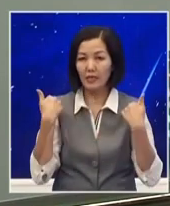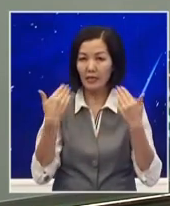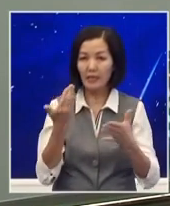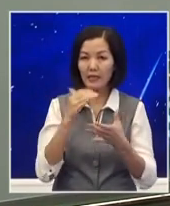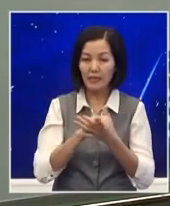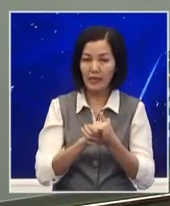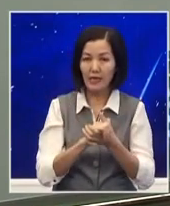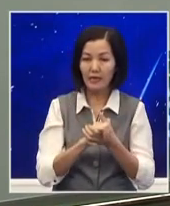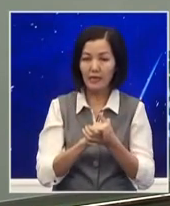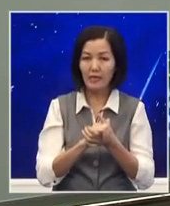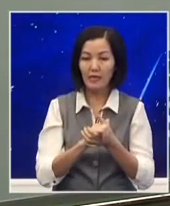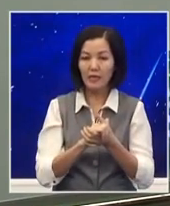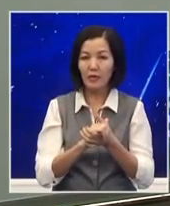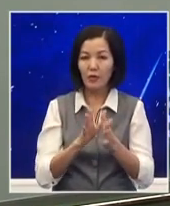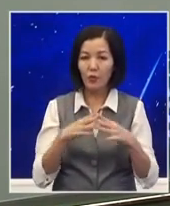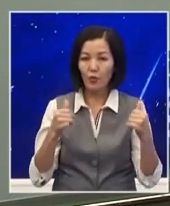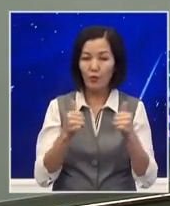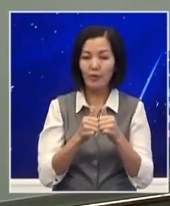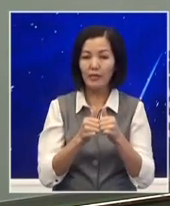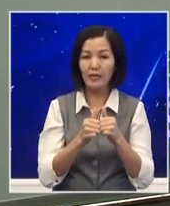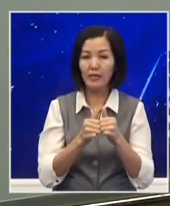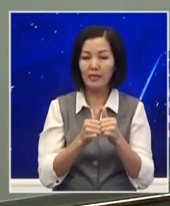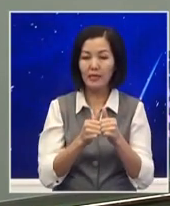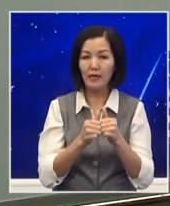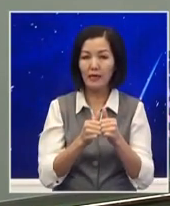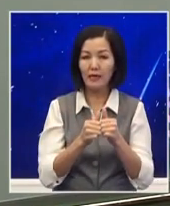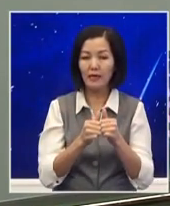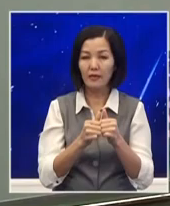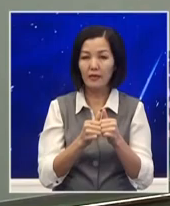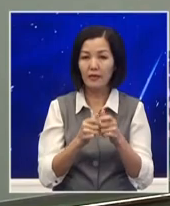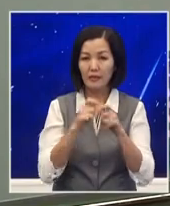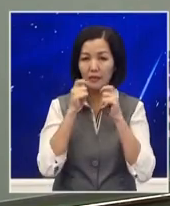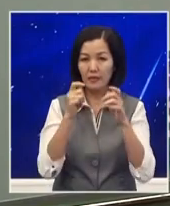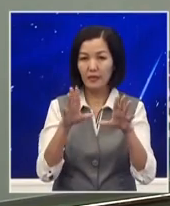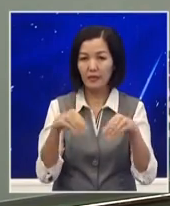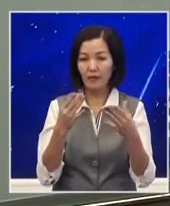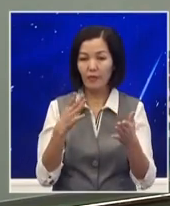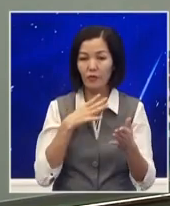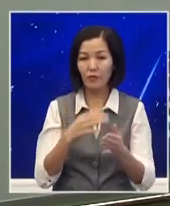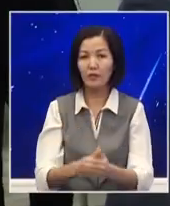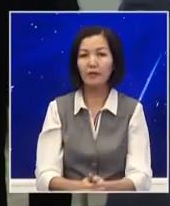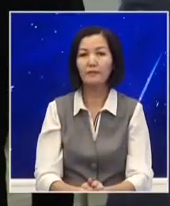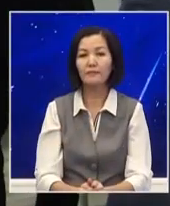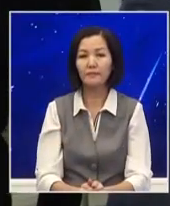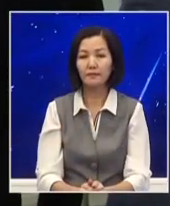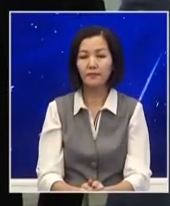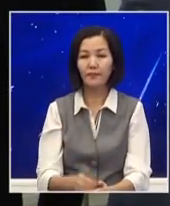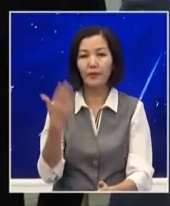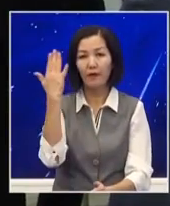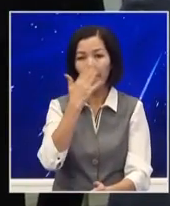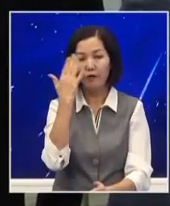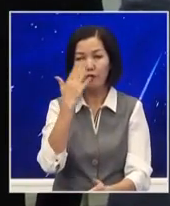жақсы деңгейде көрсете білген жанұяларды да шетте қалдырмай, оларға да жаңа сый-сияпаттар көрсетілді. Видео